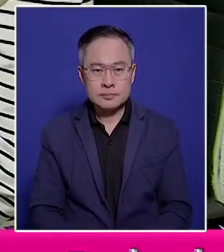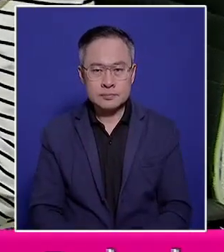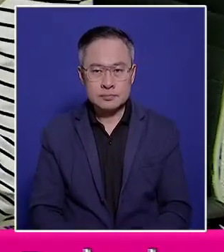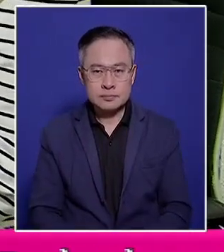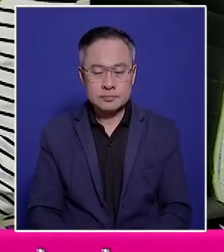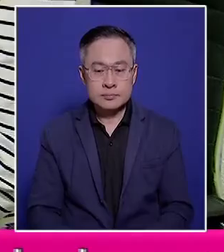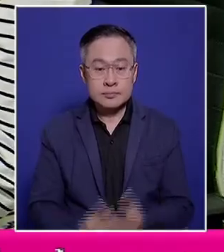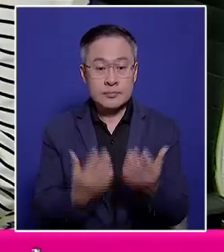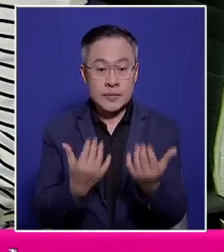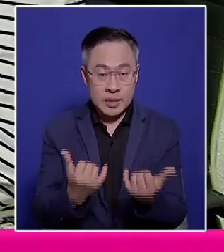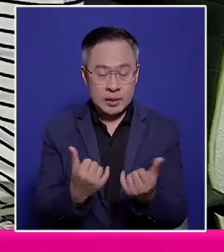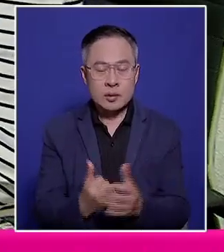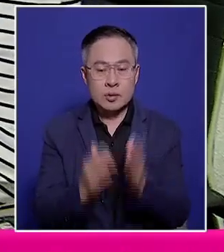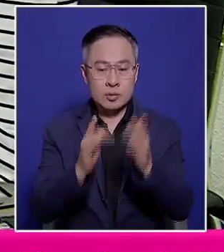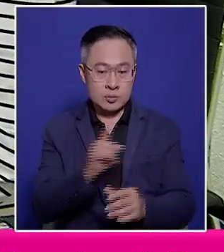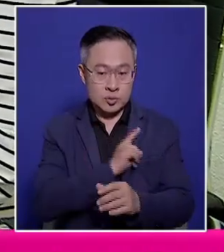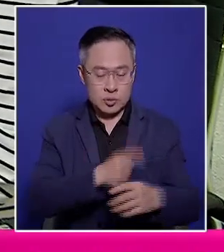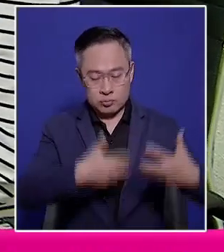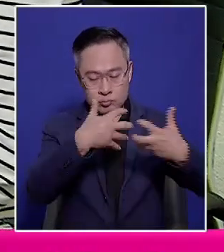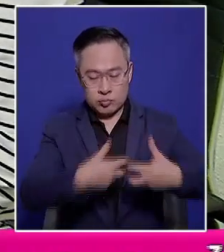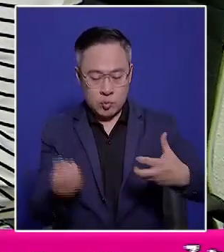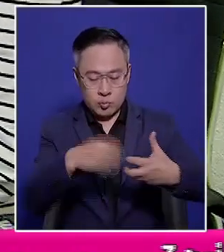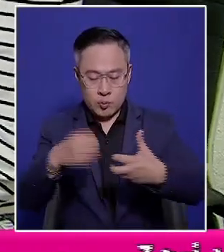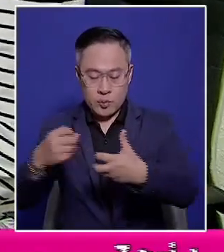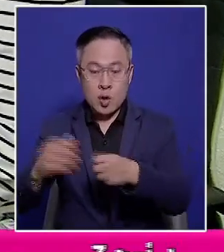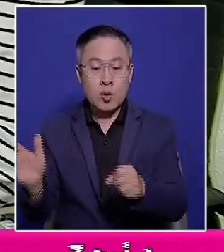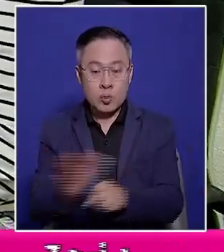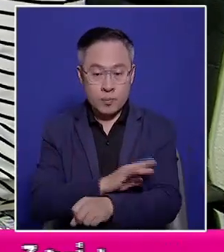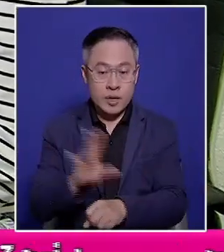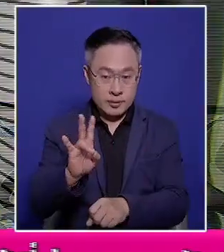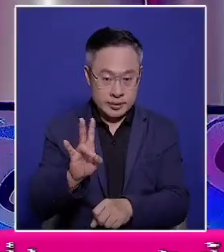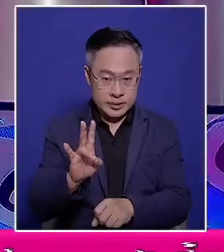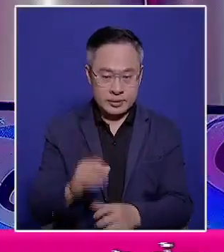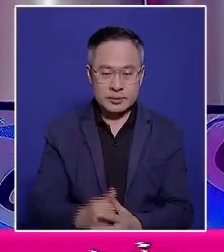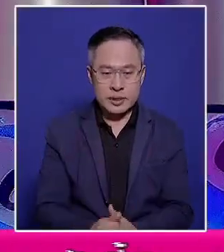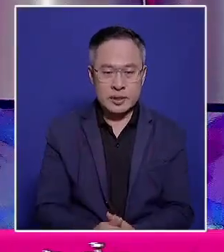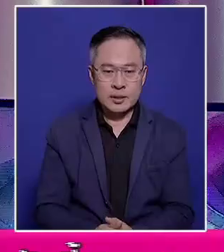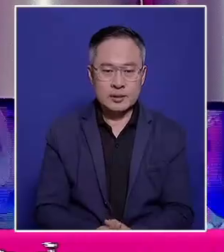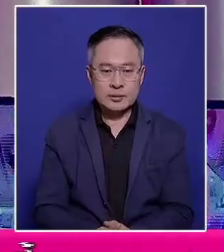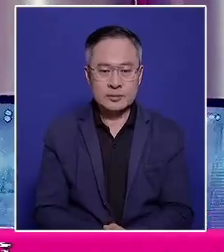ขณะนี้พนักงานได้บรรจุลูกบอลครบทั้ง7หลักแล้วครับ